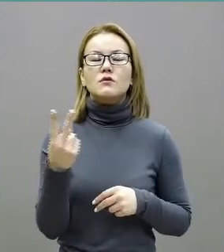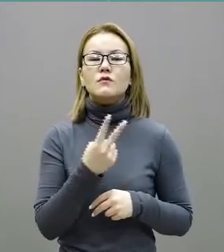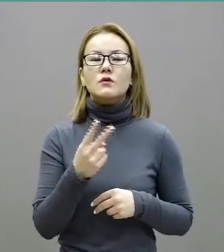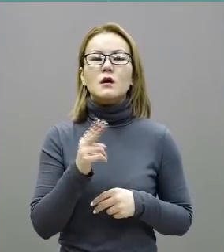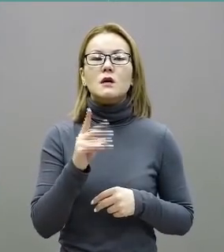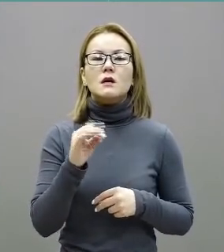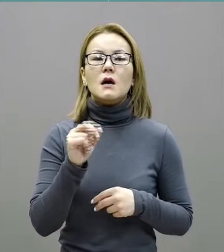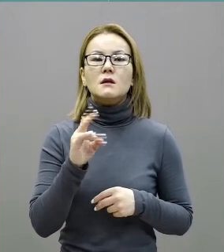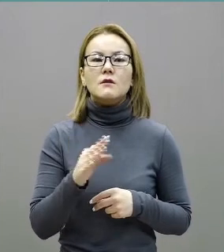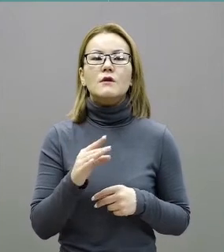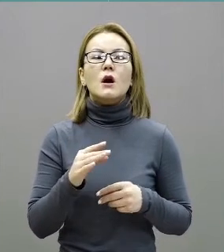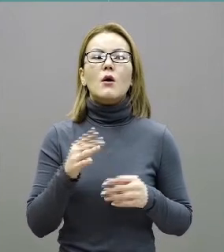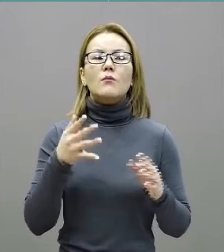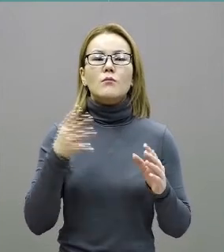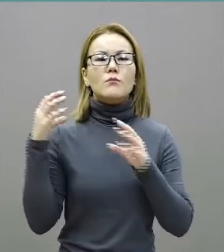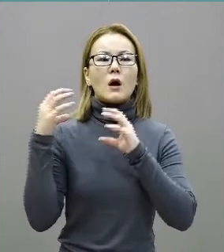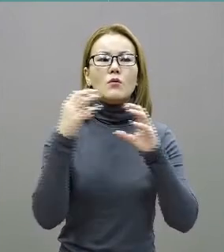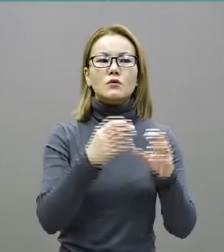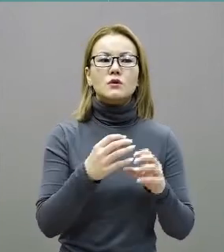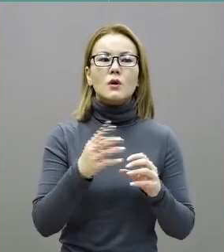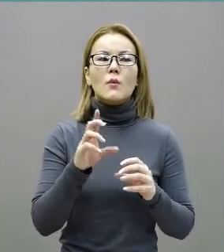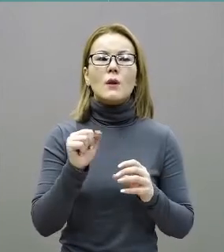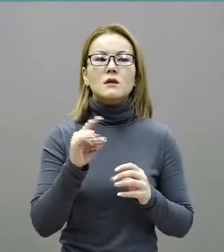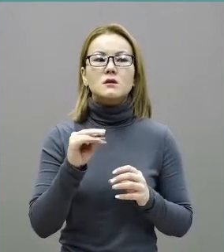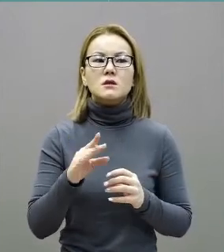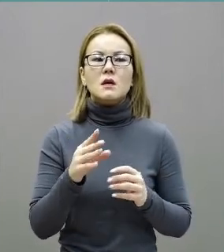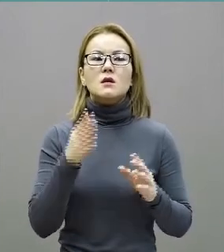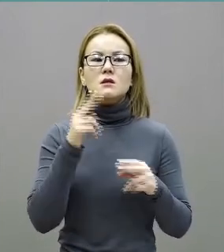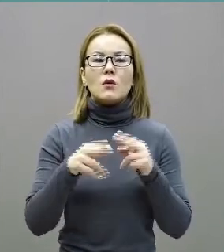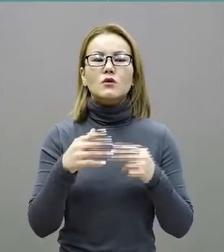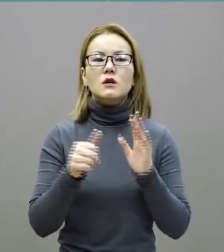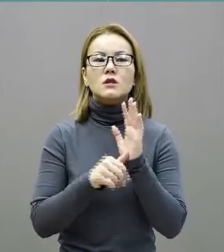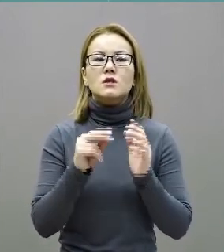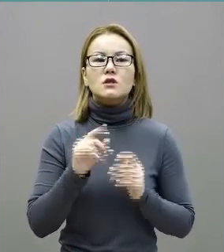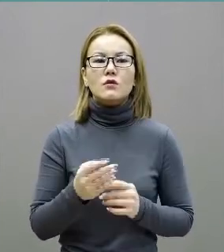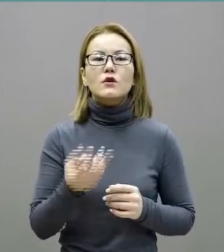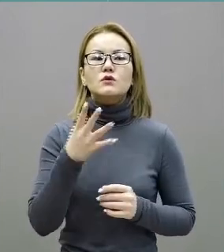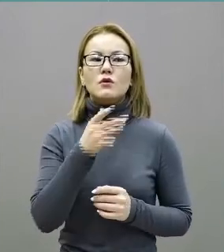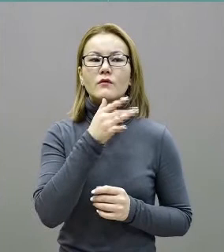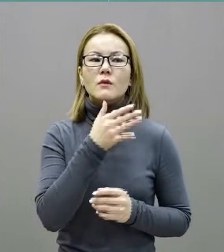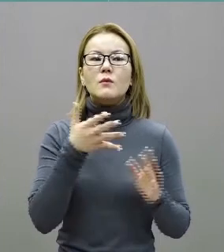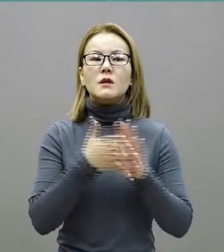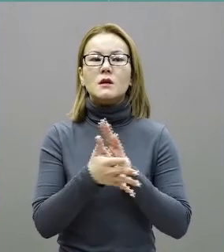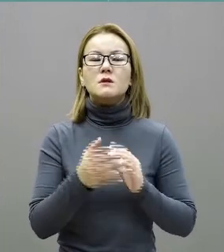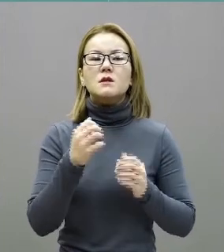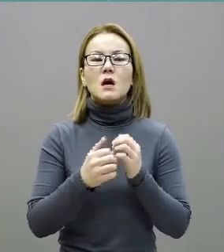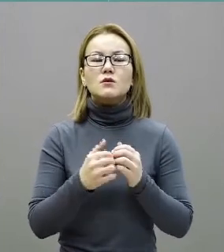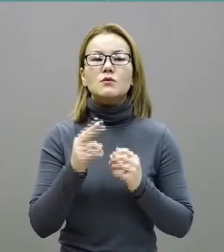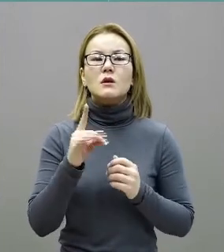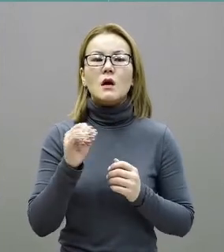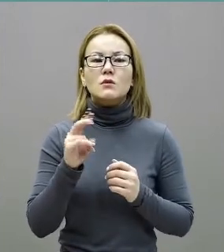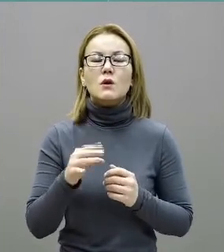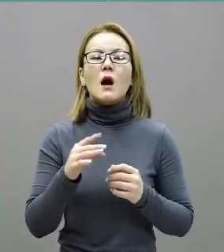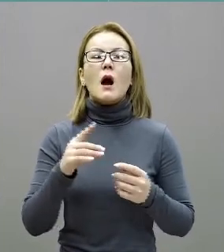погрузку баржа закончили за шесть часов сколько времени потребовалось бы каждому крана отдельно для погрузки баржи если